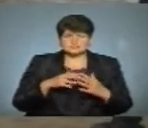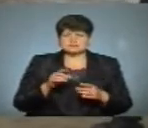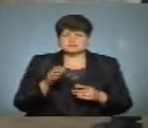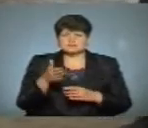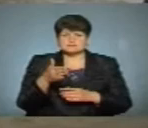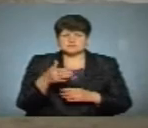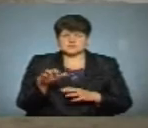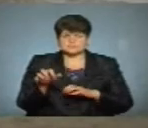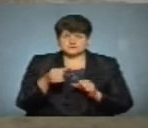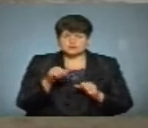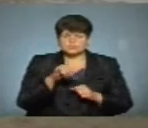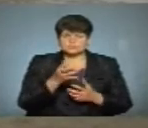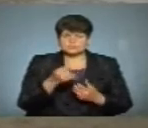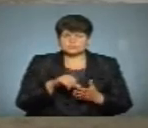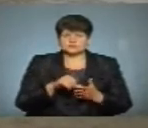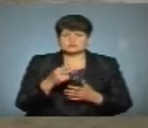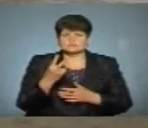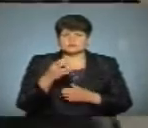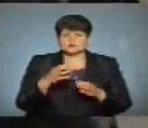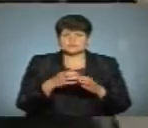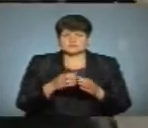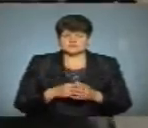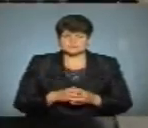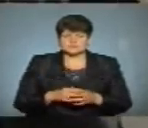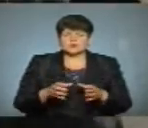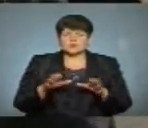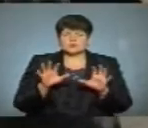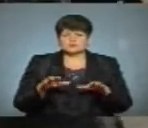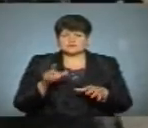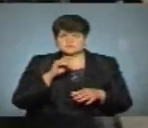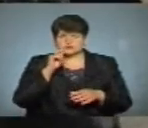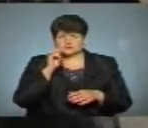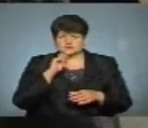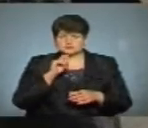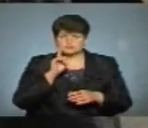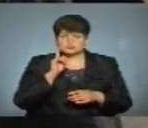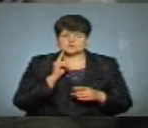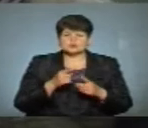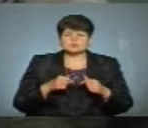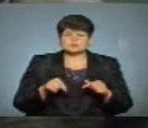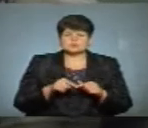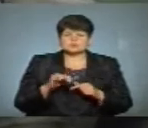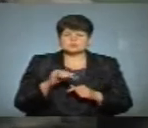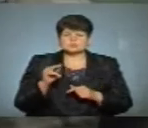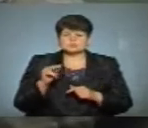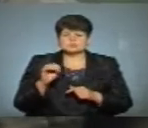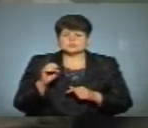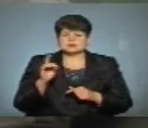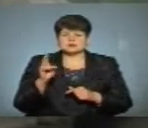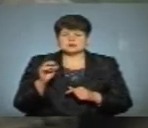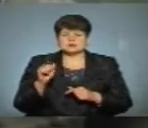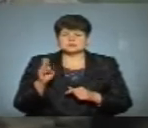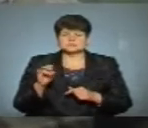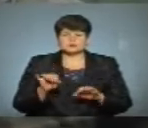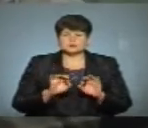і у ньому будуть брати участь 2 команди. Голова всеукраїнської молодіжної організації «Сокіл» Юрій Черкашин розповідає